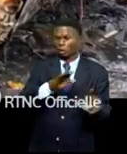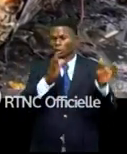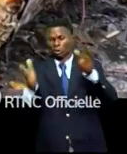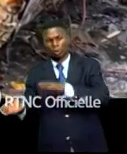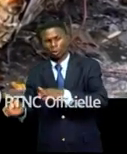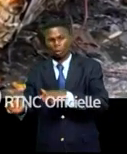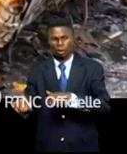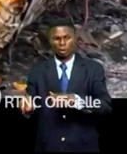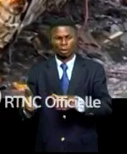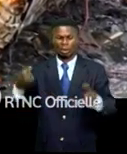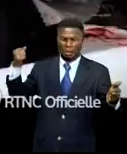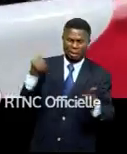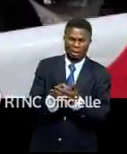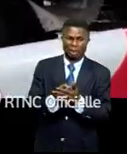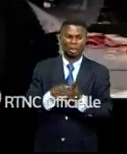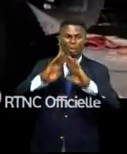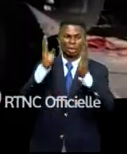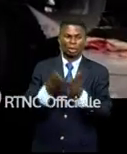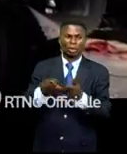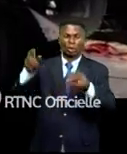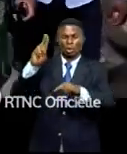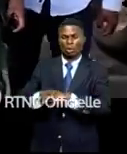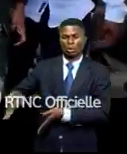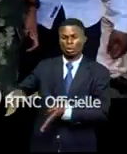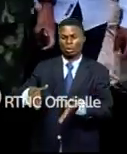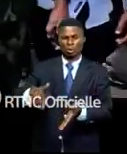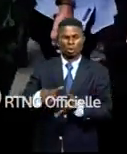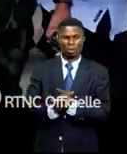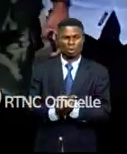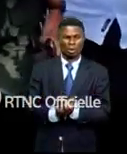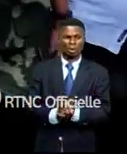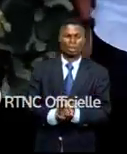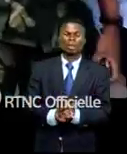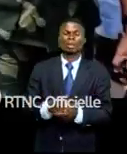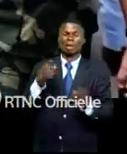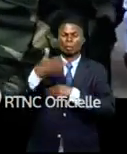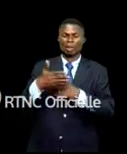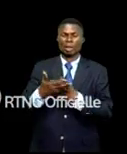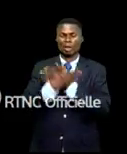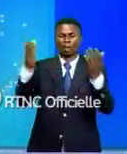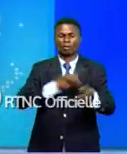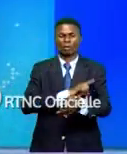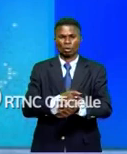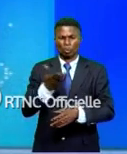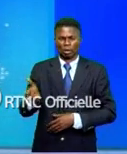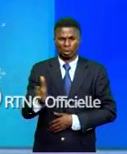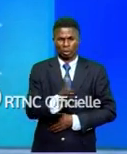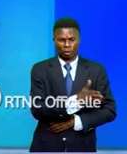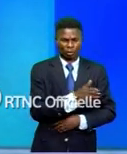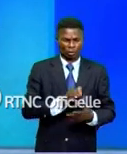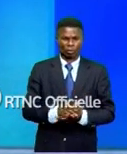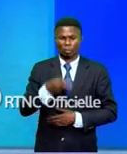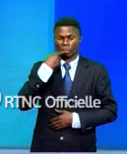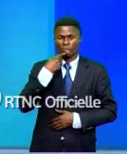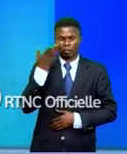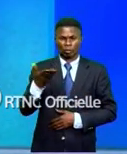Kihisi, tamponnant ainsi tout ce qui était sur son parcours à l'entrée même de la ville de Goma. On en parlait